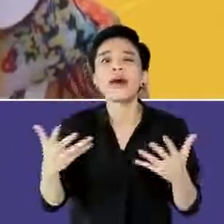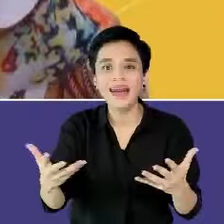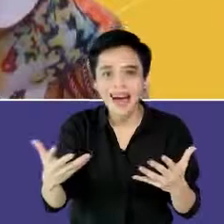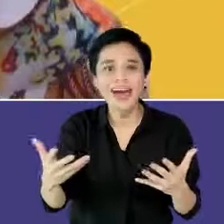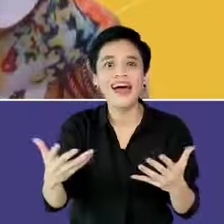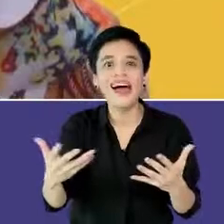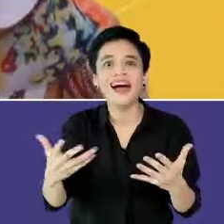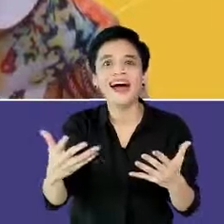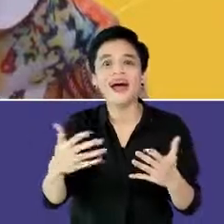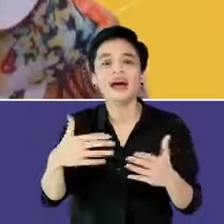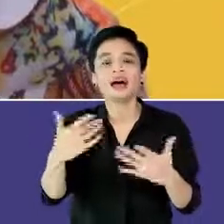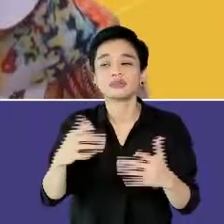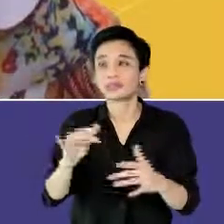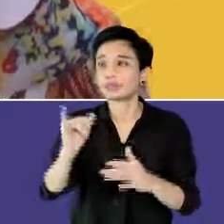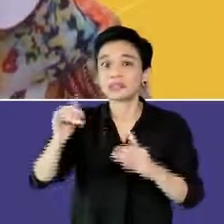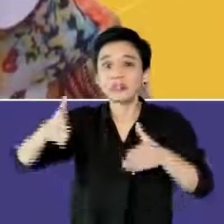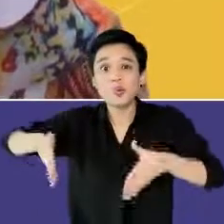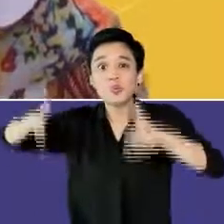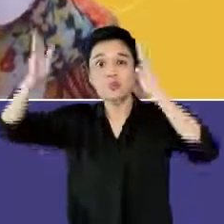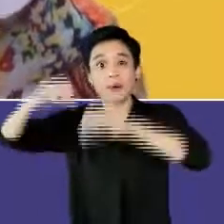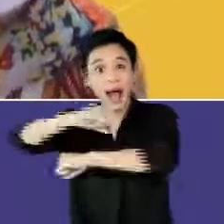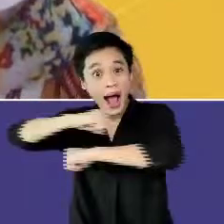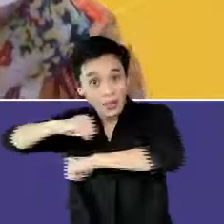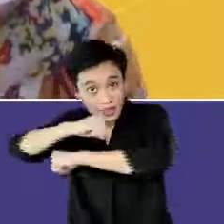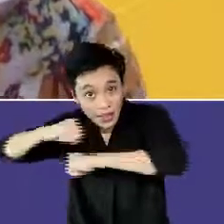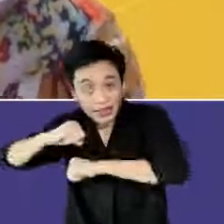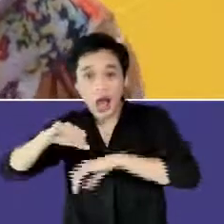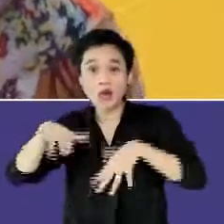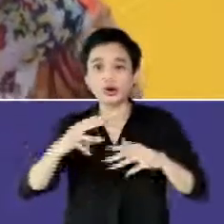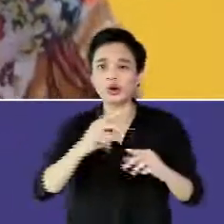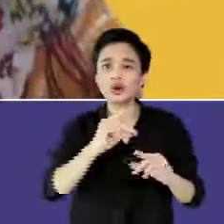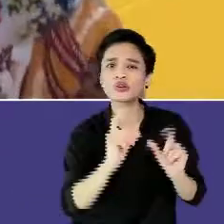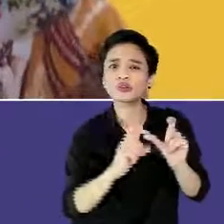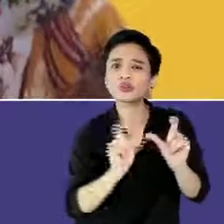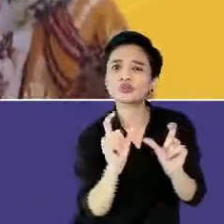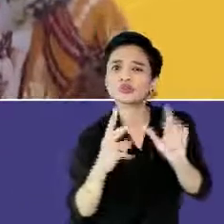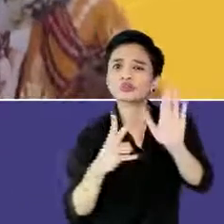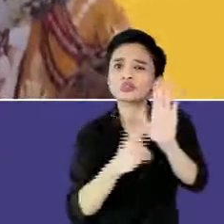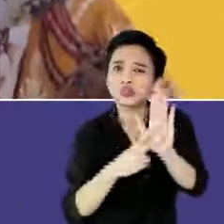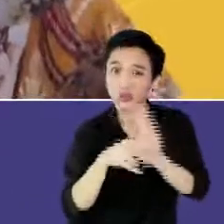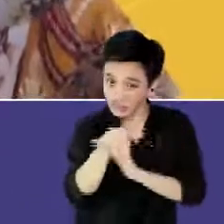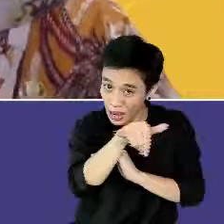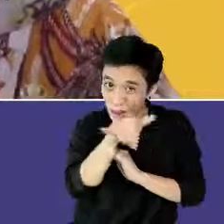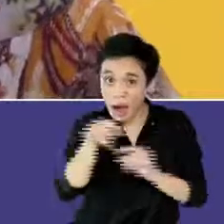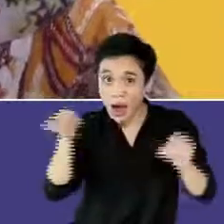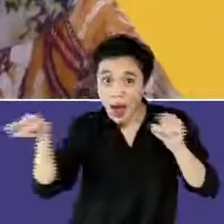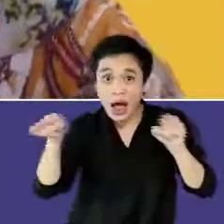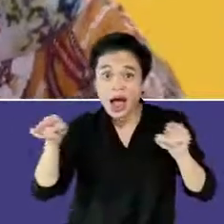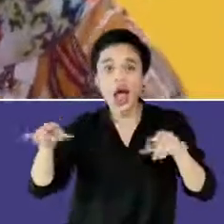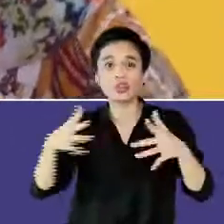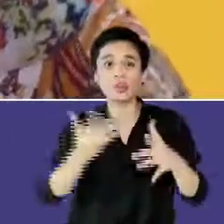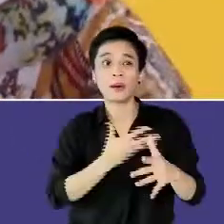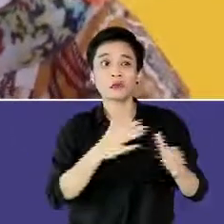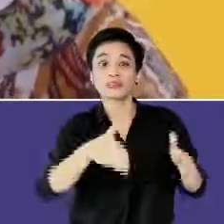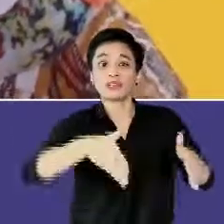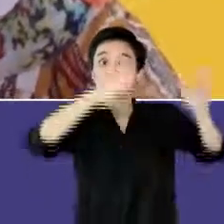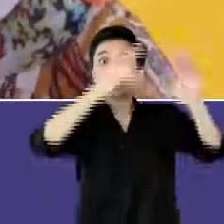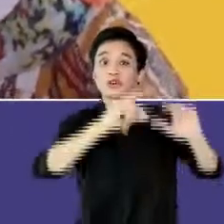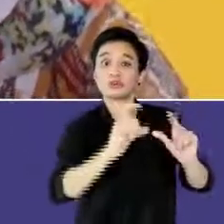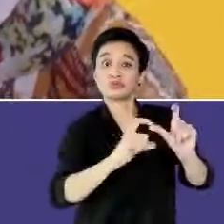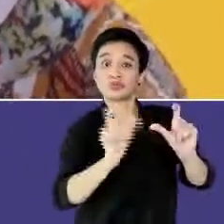Apakah sama dengan di Wisma Atlet dengan memperoleh rujukan dari Puskesmas terlebih dahulu misalnya